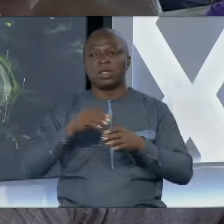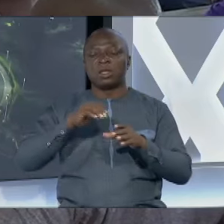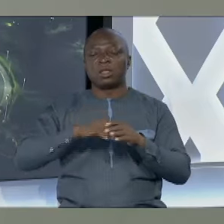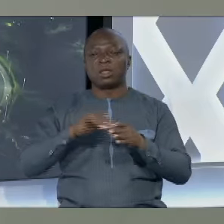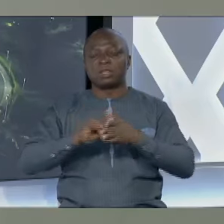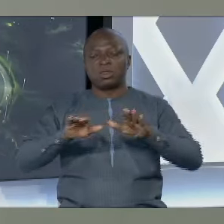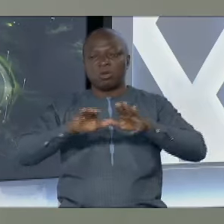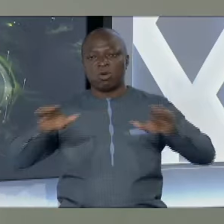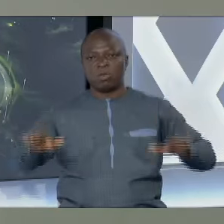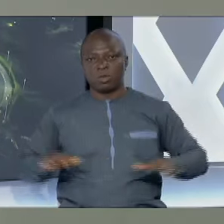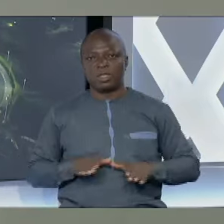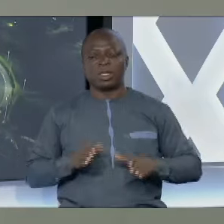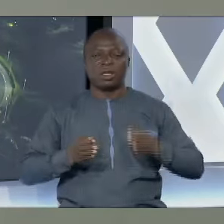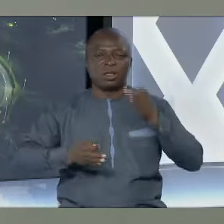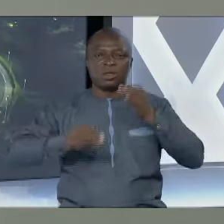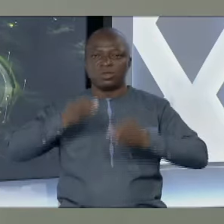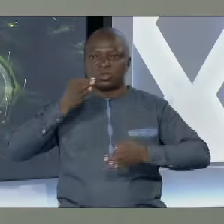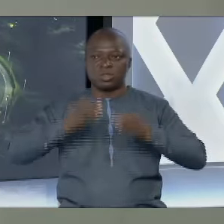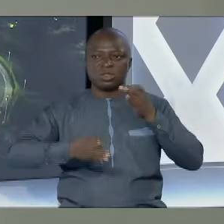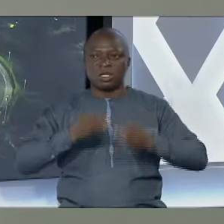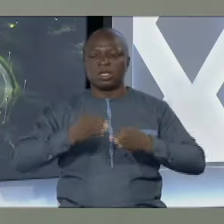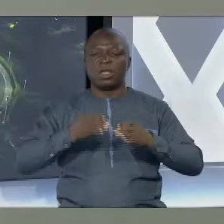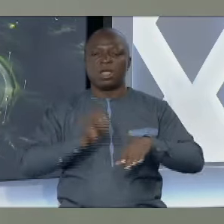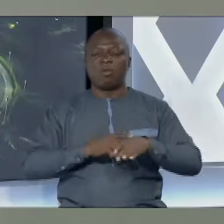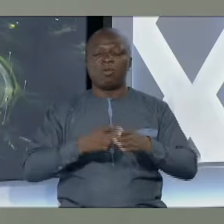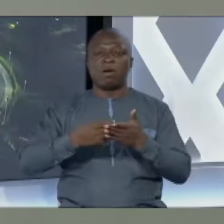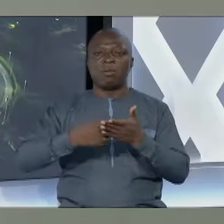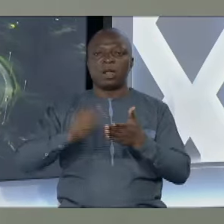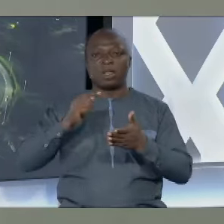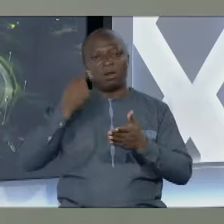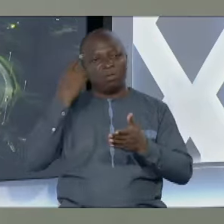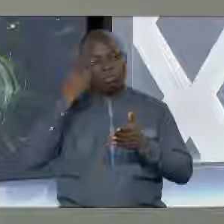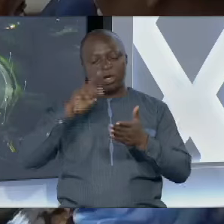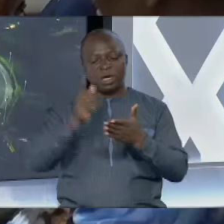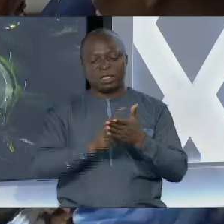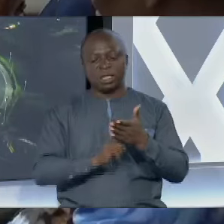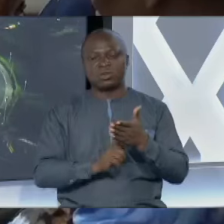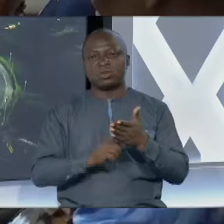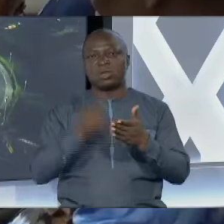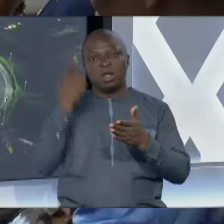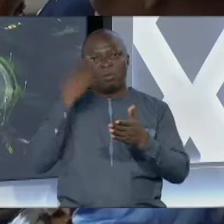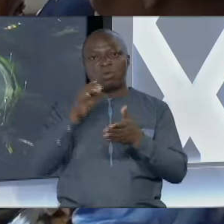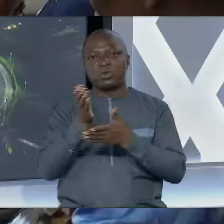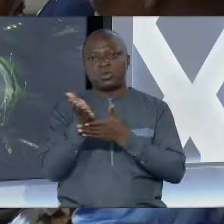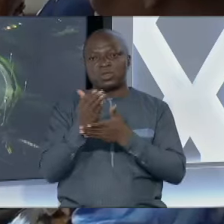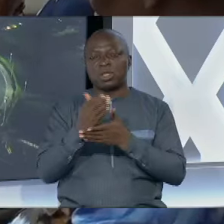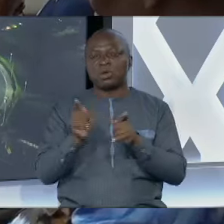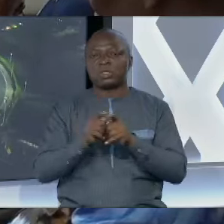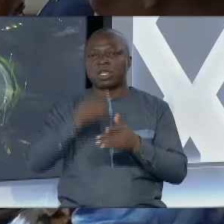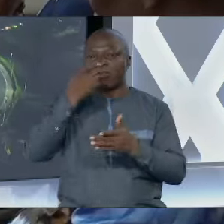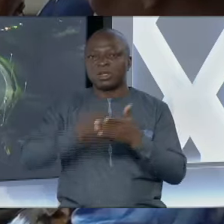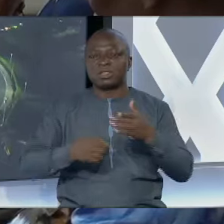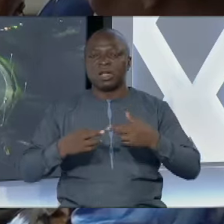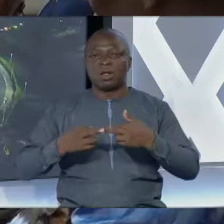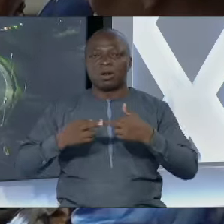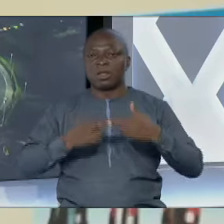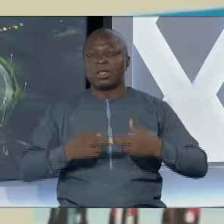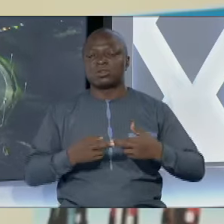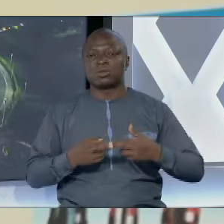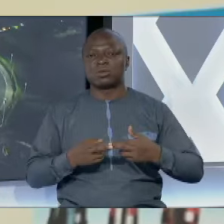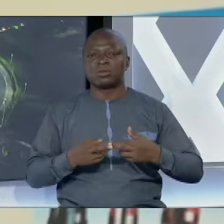la communauté judiciaire. Un moment marquant pour la littérature et pour ceux qui valorisent les relations